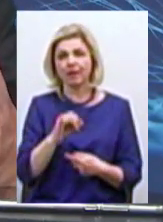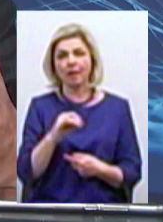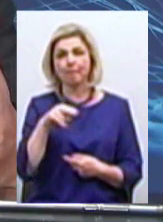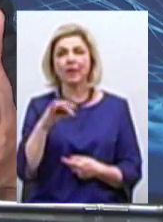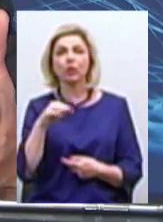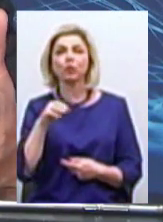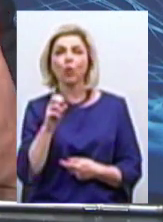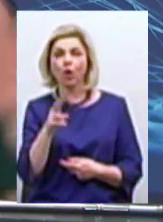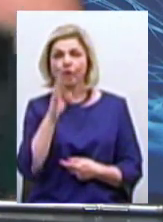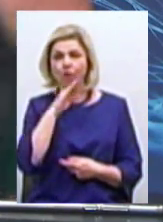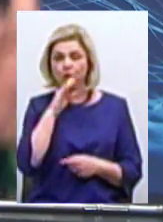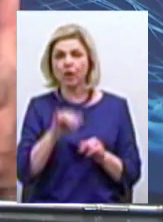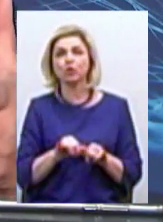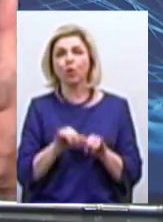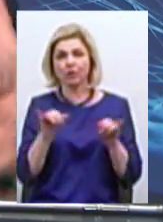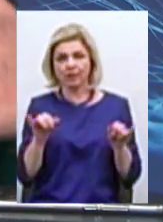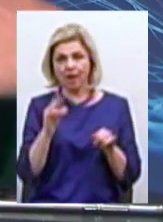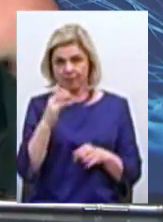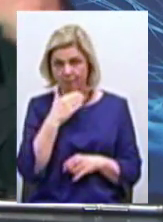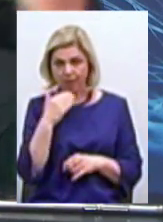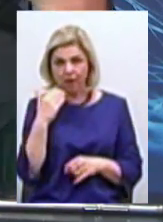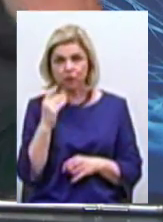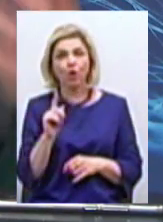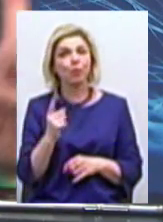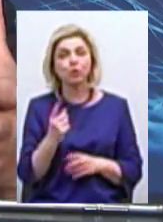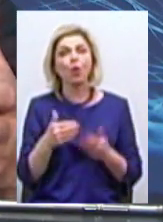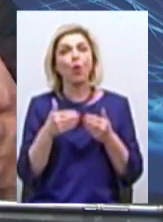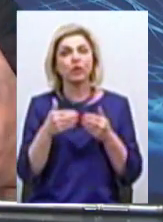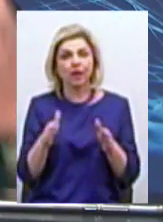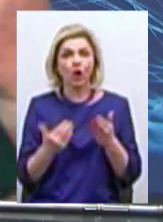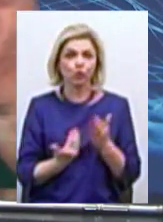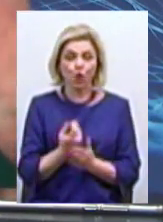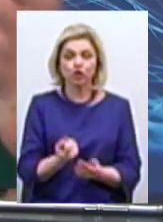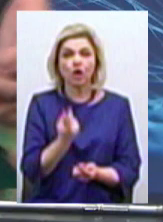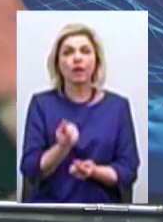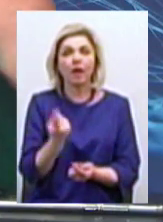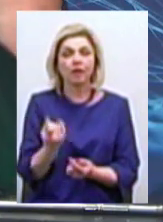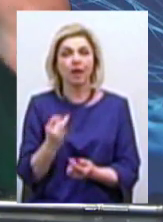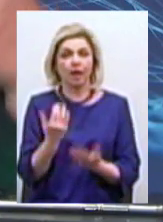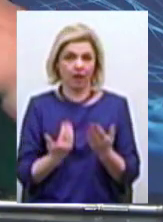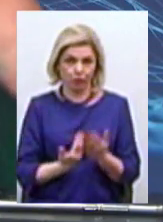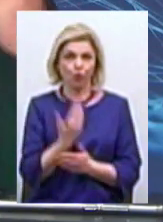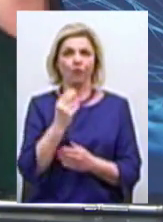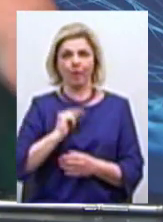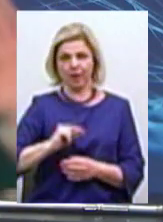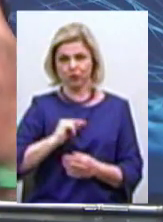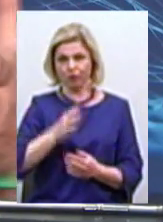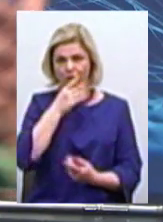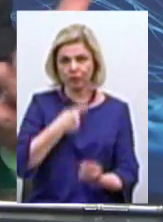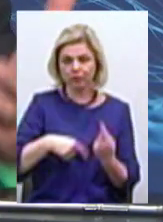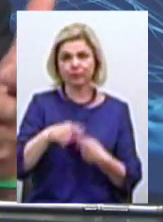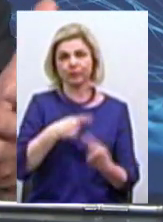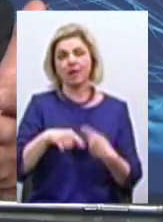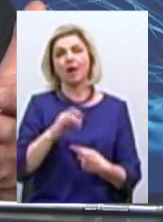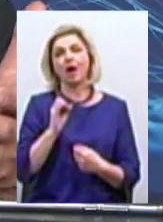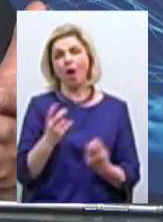приточність води зростає, набагато зростає, тому що відкриваються знову джерела, знову починає вона працювати, вона починає діяти,